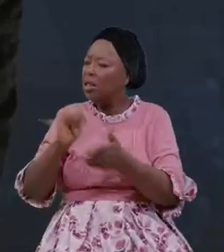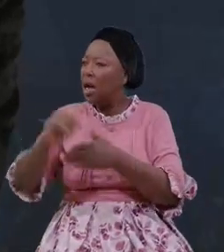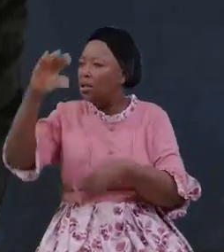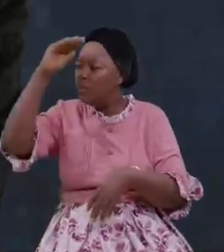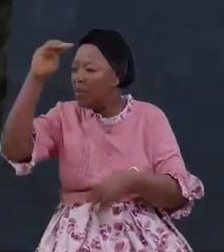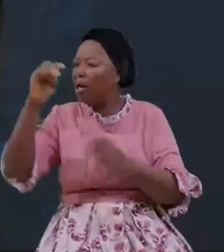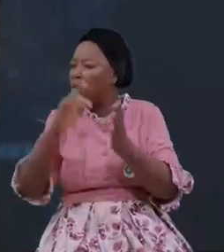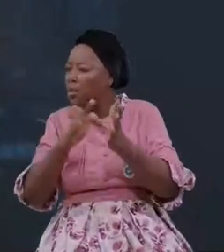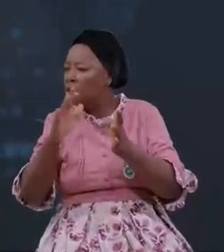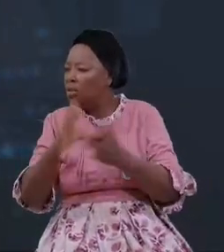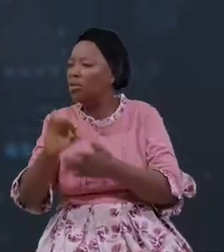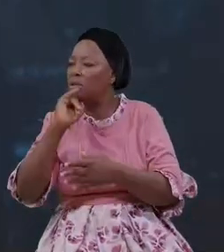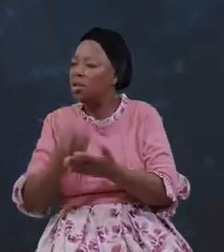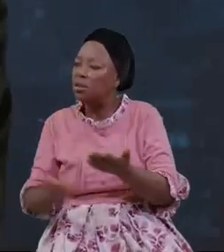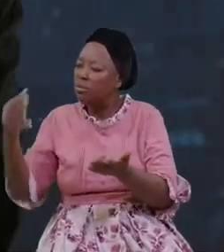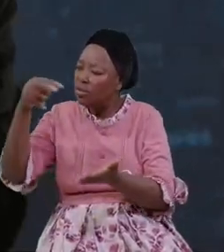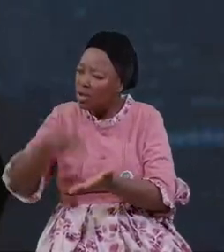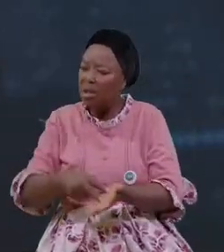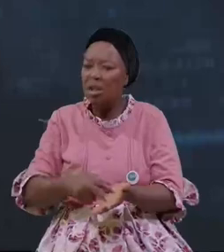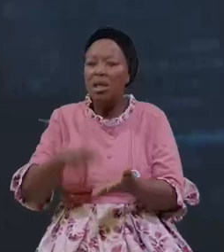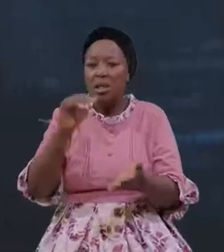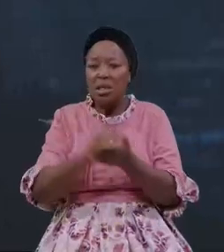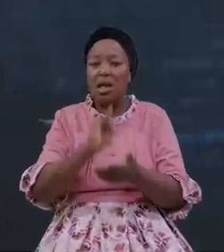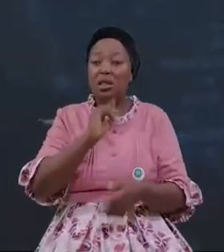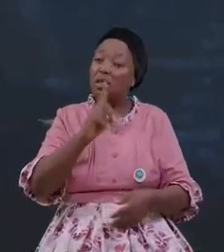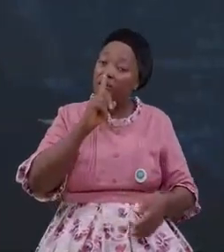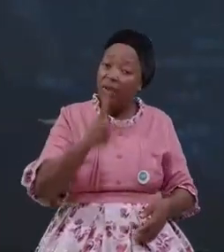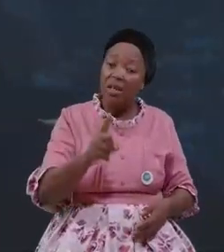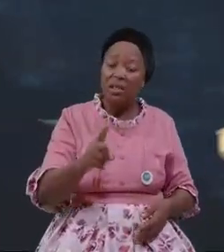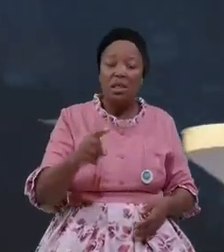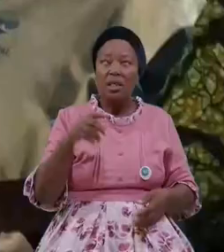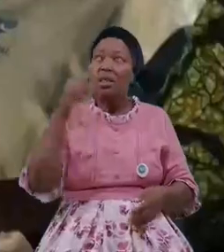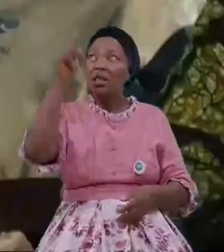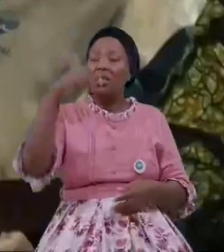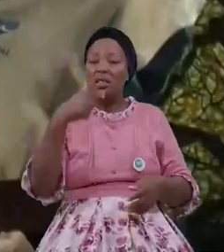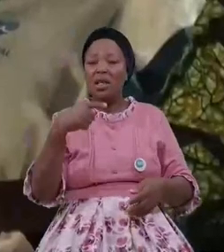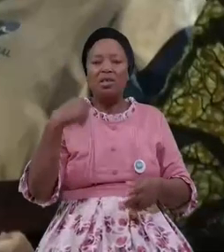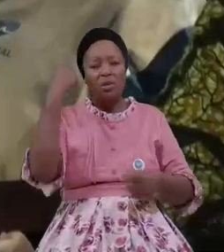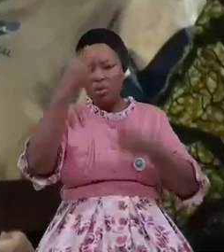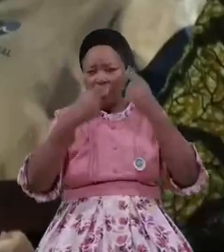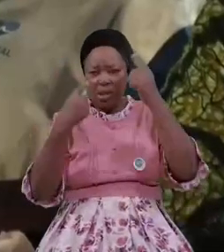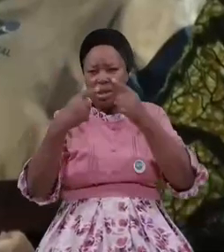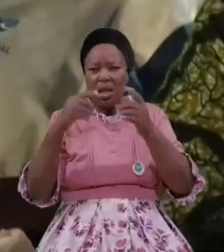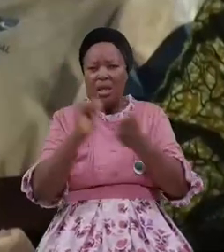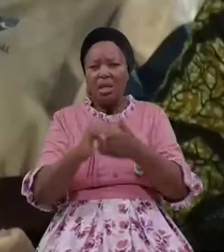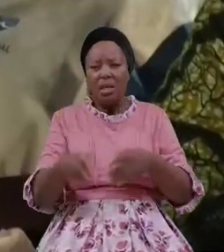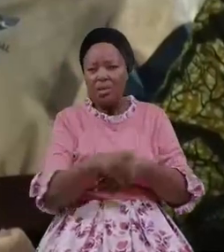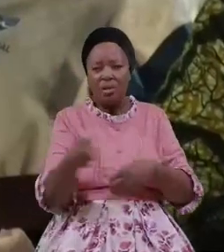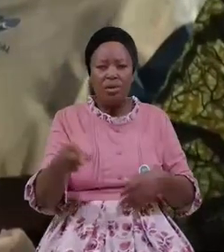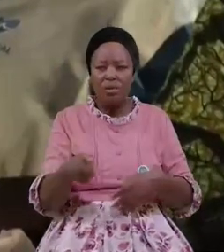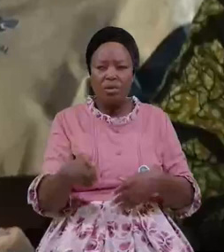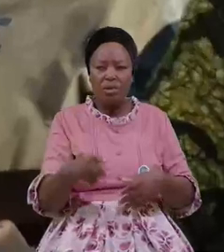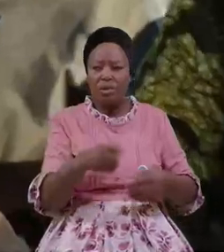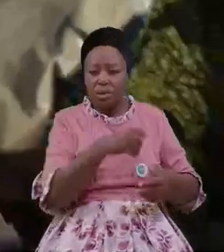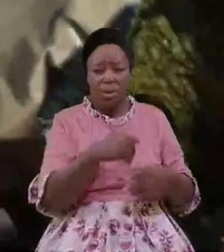là réellement était ressuscité c'est une vérité considère que considérer que